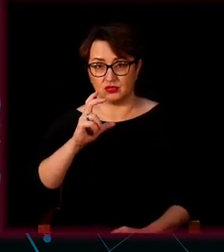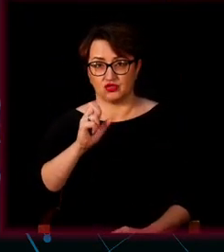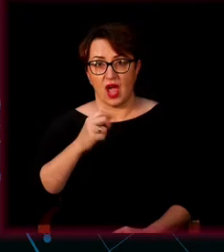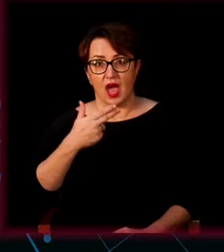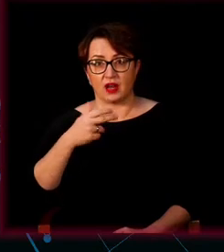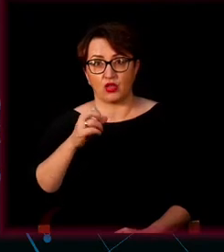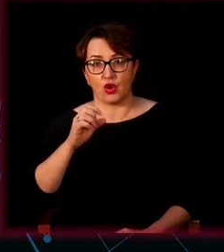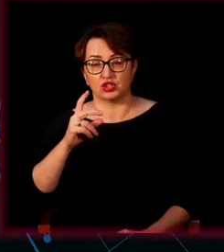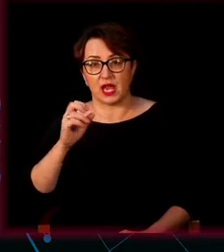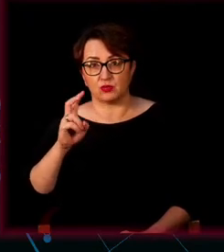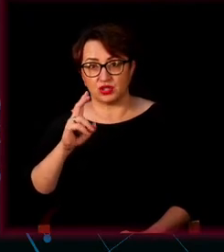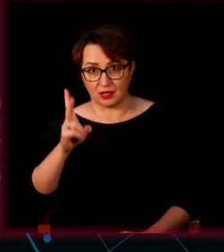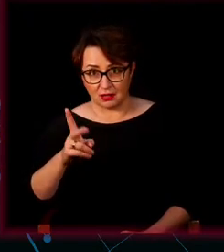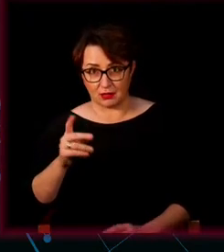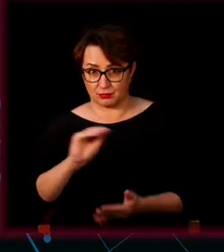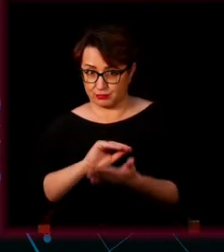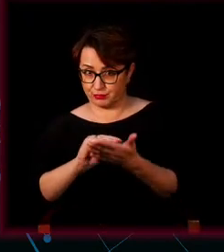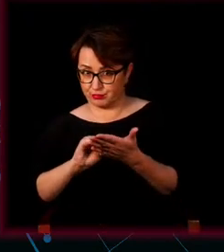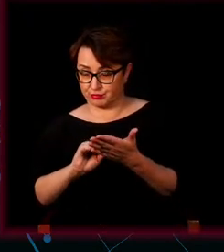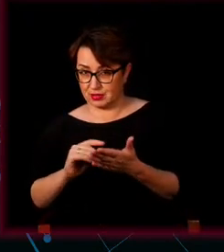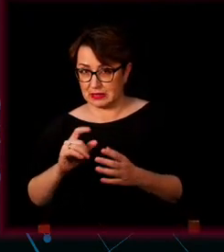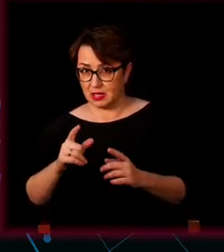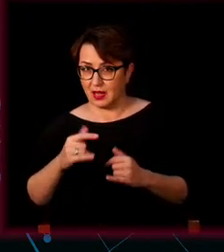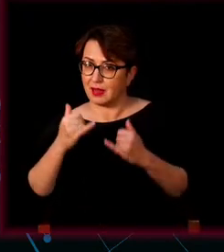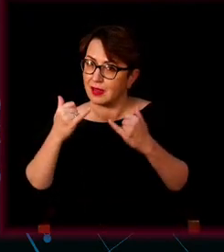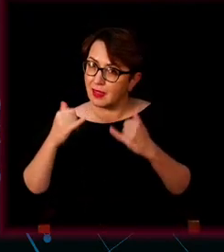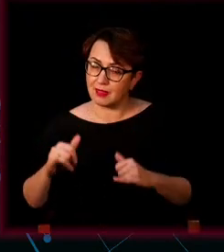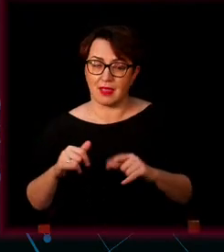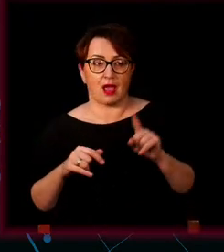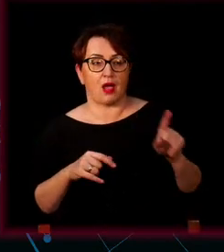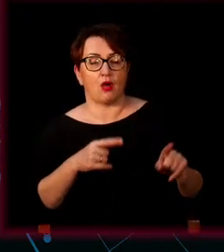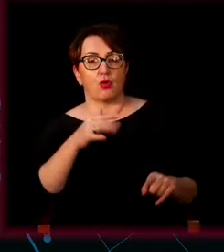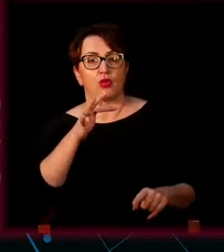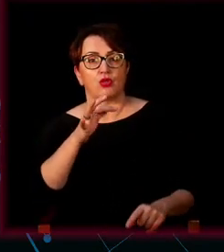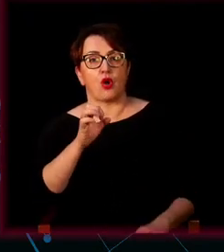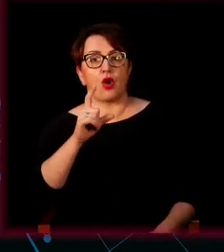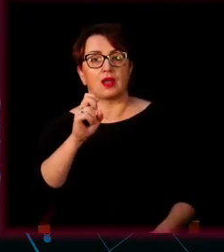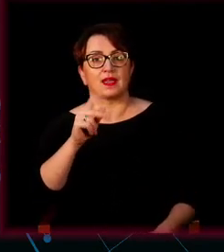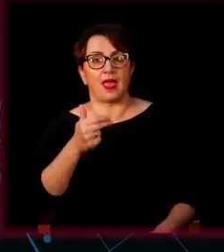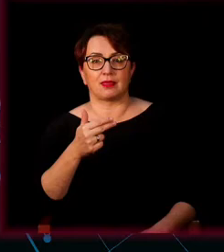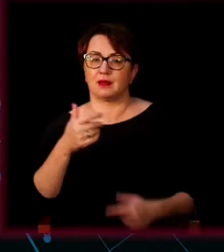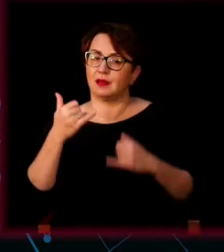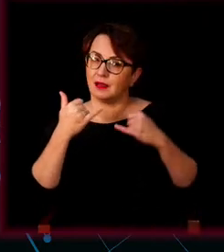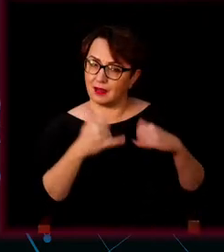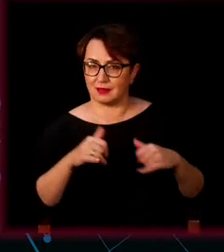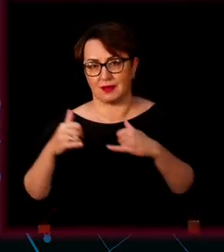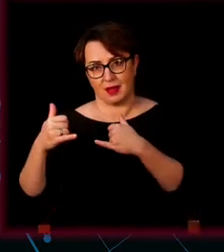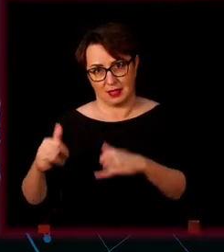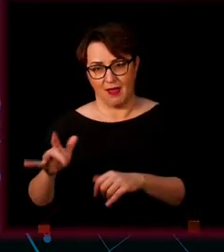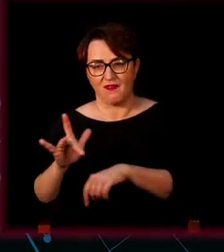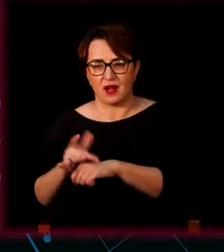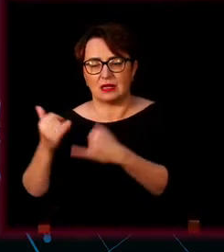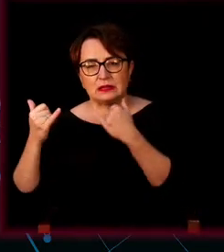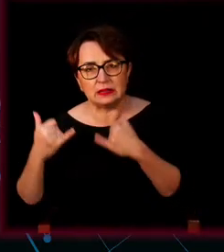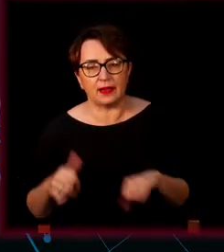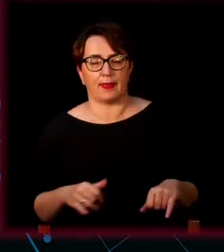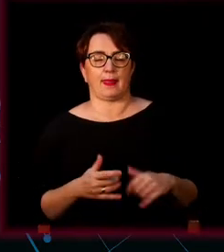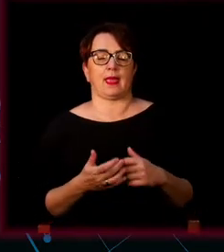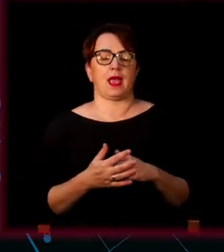o Ziemiomorzu, jest zupełnie innym fantasy, posługującym się inną wrażliwością,